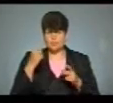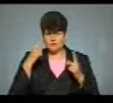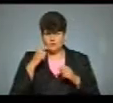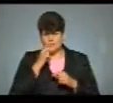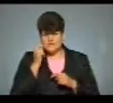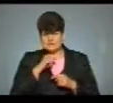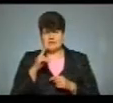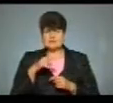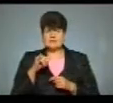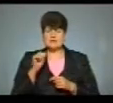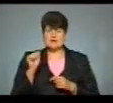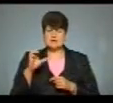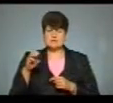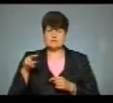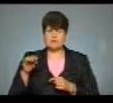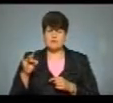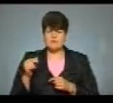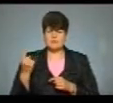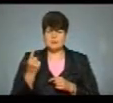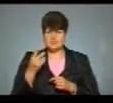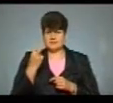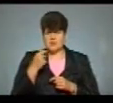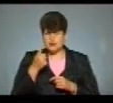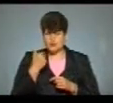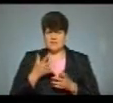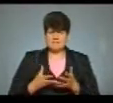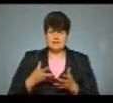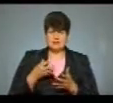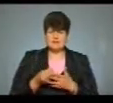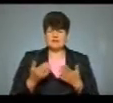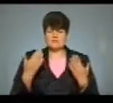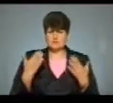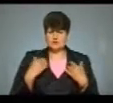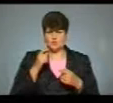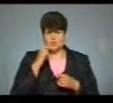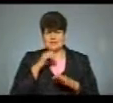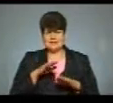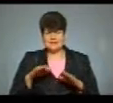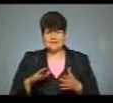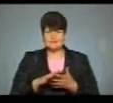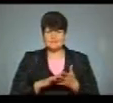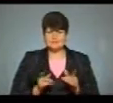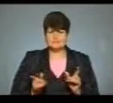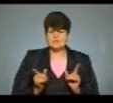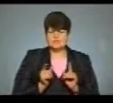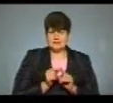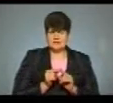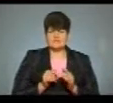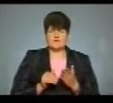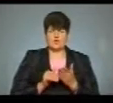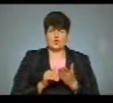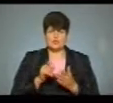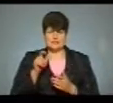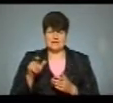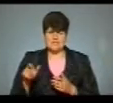українська діаспора Великої Британії. Вони ж перших 2 роки і фінансували відпочинок українських дітей. Далі до них доєдналися волонтери з міст України,